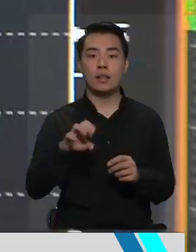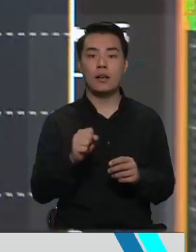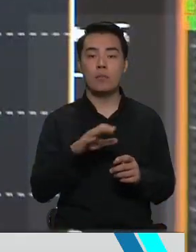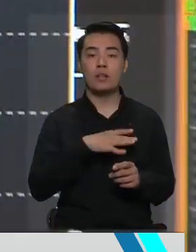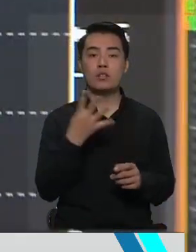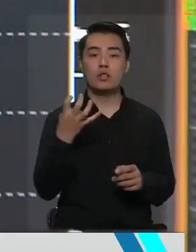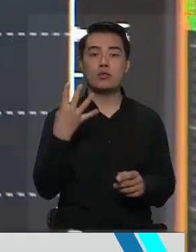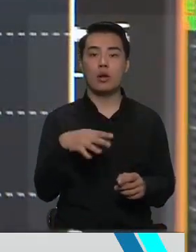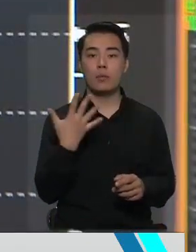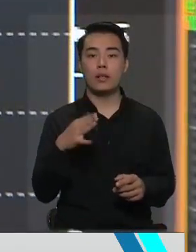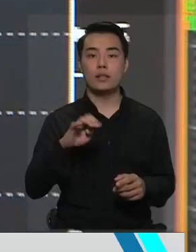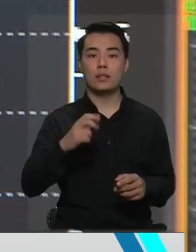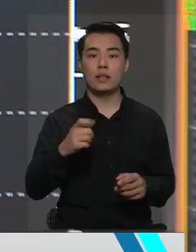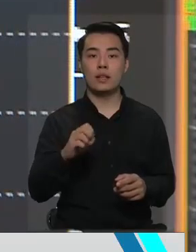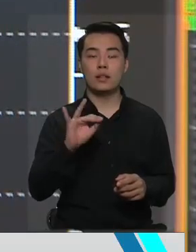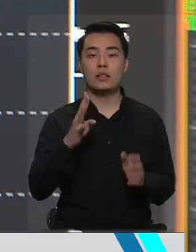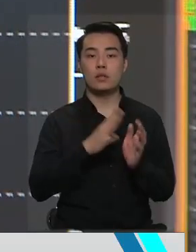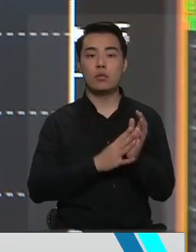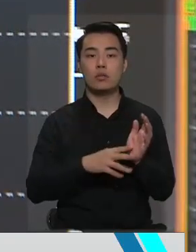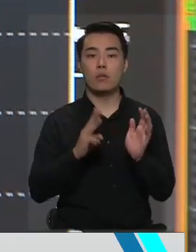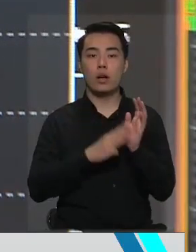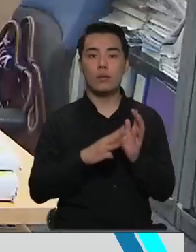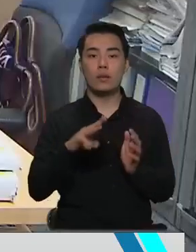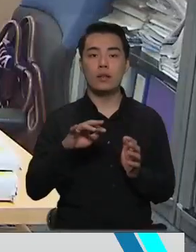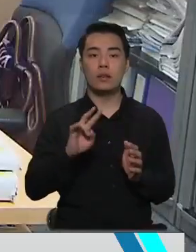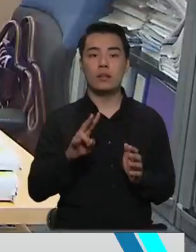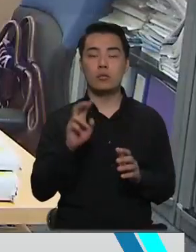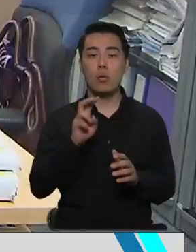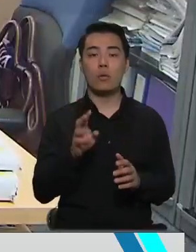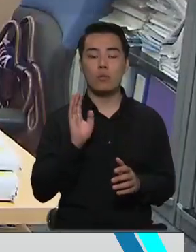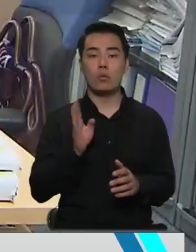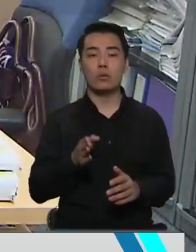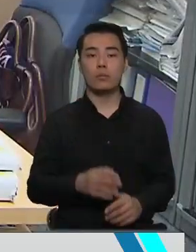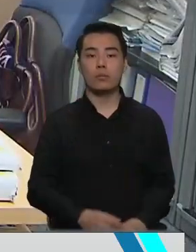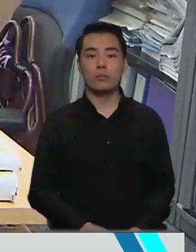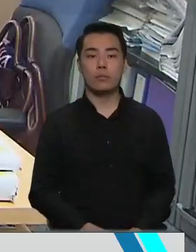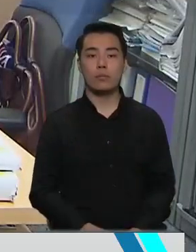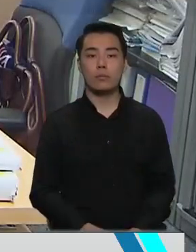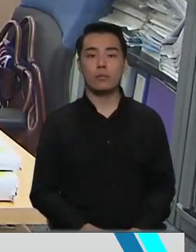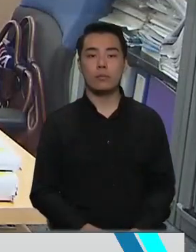составит 445 тенге 98 тинов за доллар